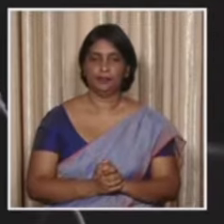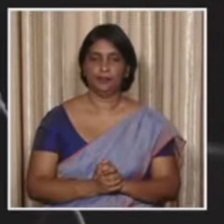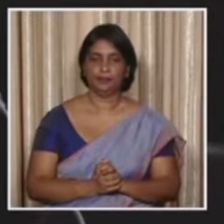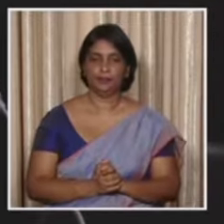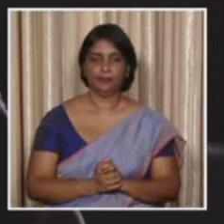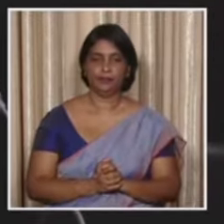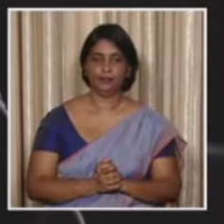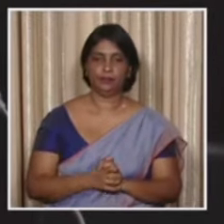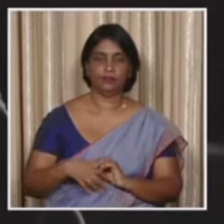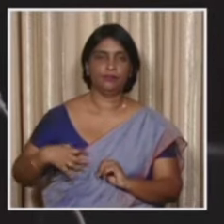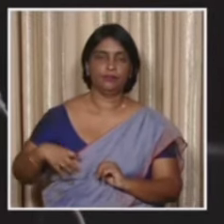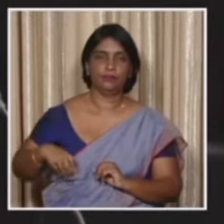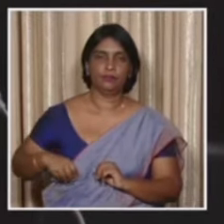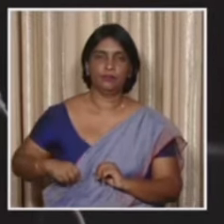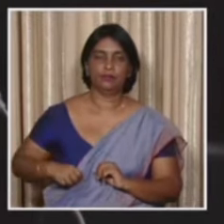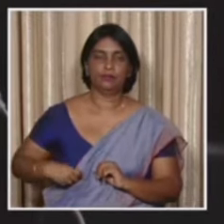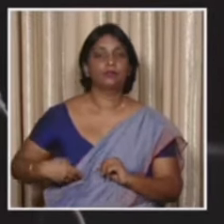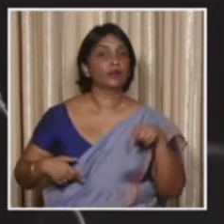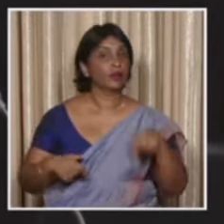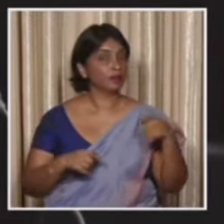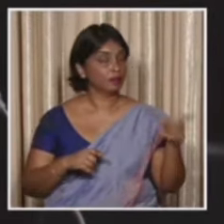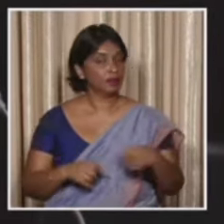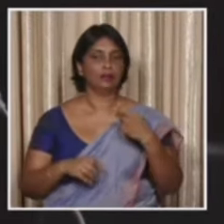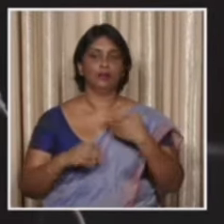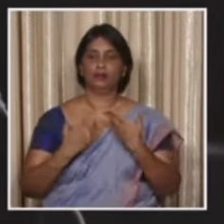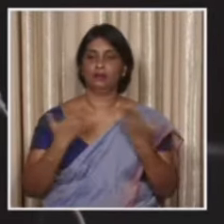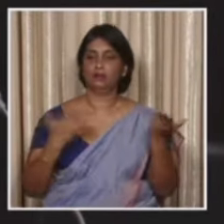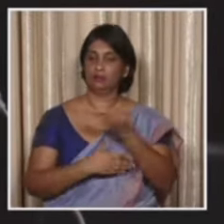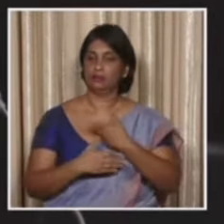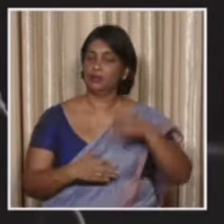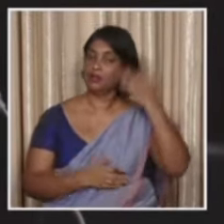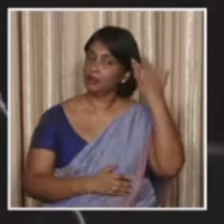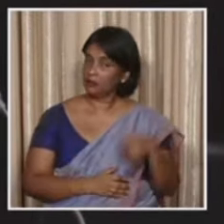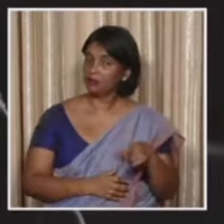நாங்கள் எங்களை விட்டு பிரிந்த முன்னாள் பாராளுமன்ற உறுப்பினர்கள்